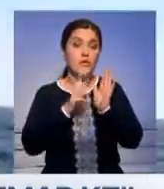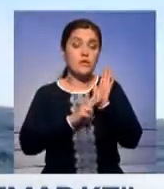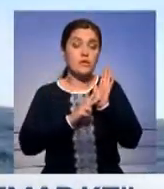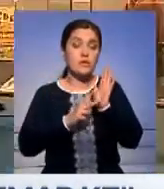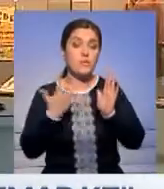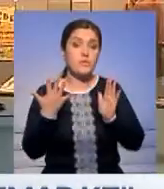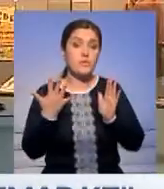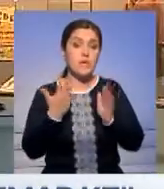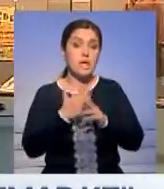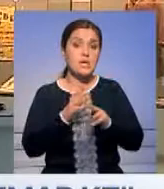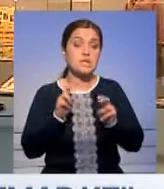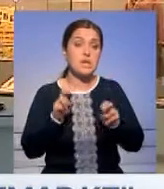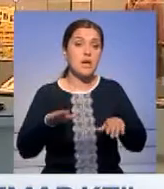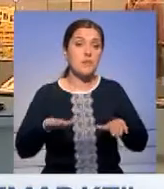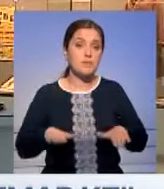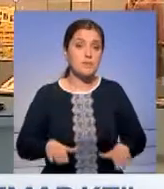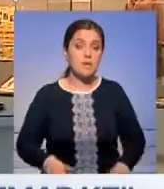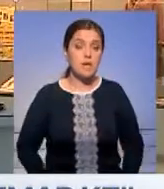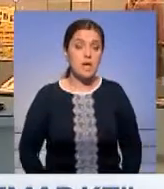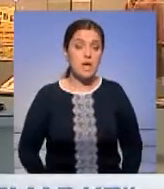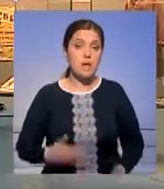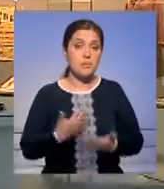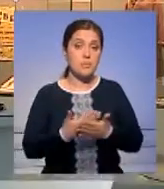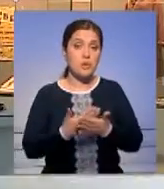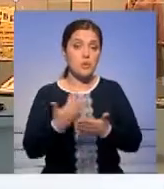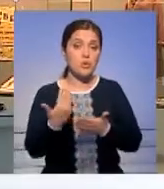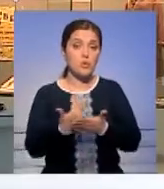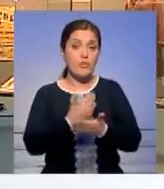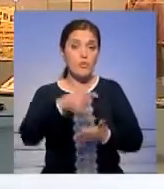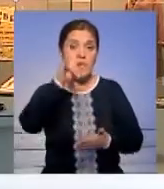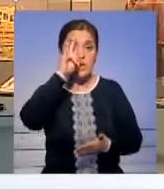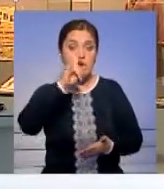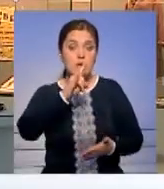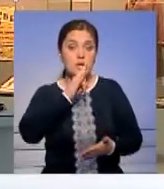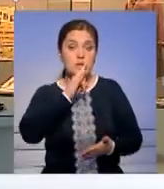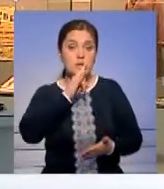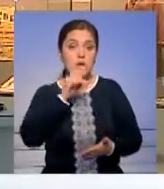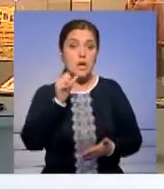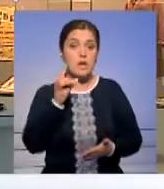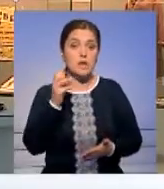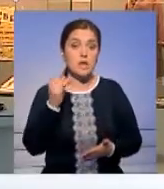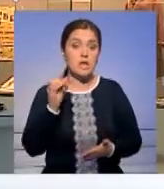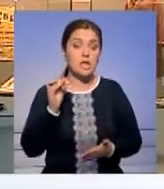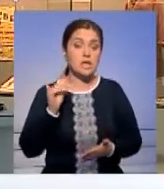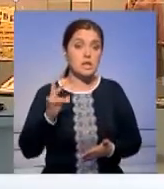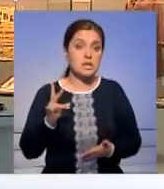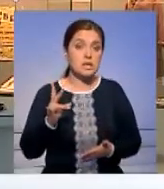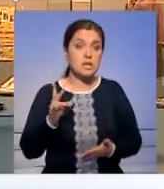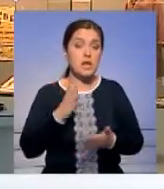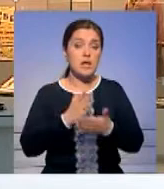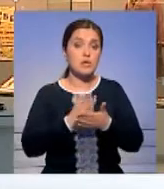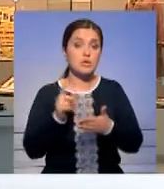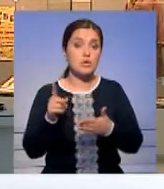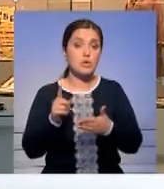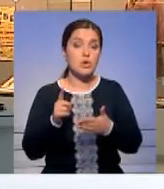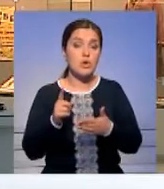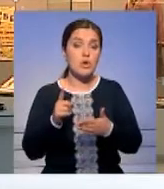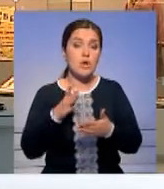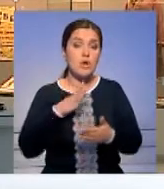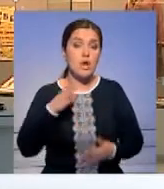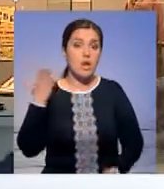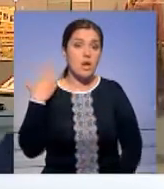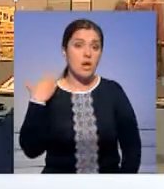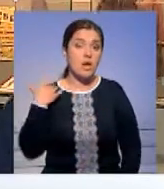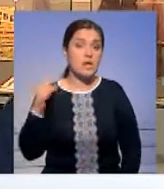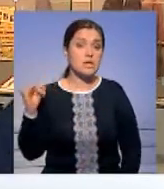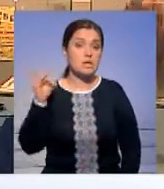местами. Например, новый казахстанский аркаим, или же, как называется, Камысты Бекинесе. Это укрепление Камысты на